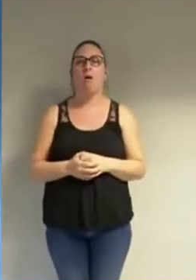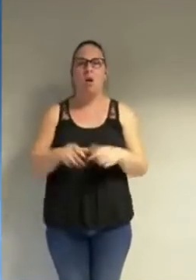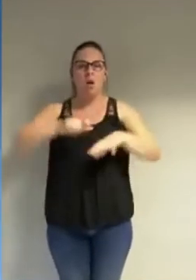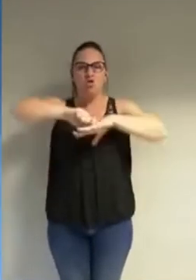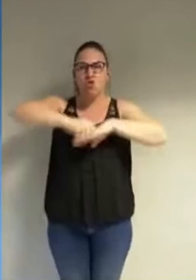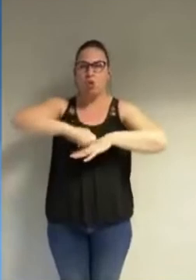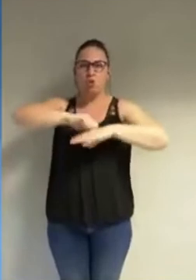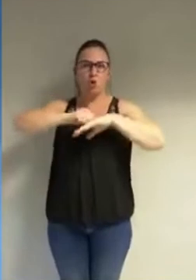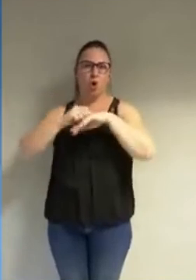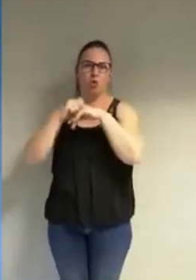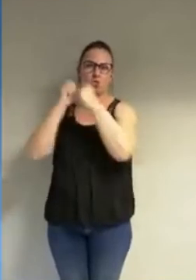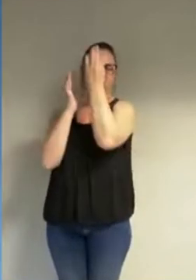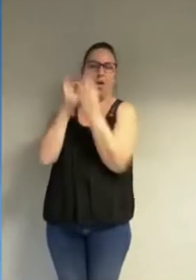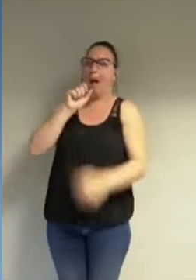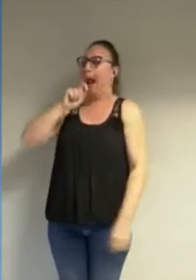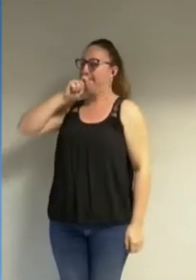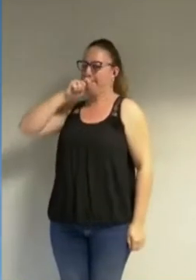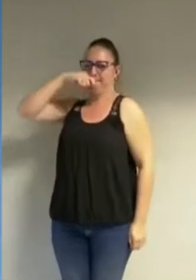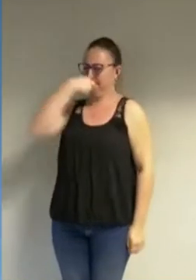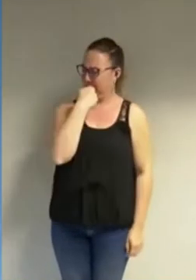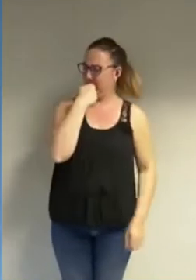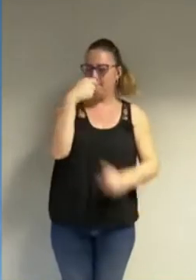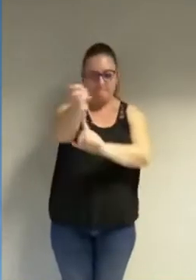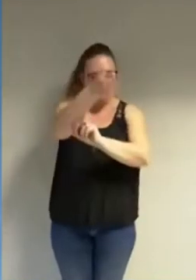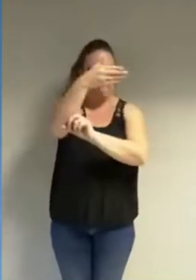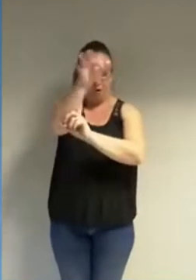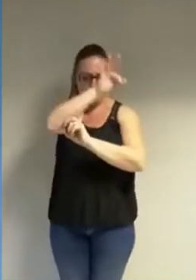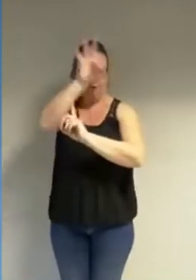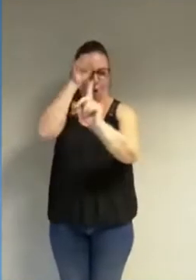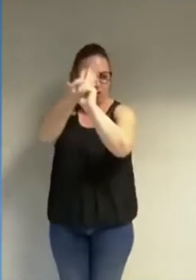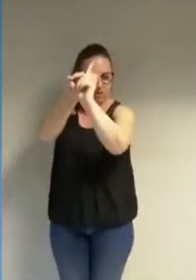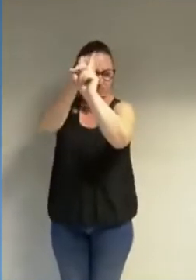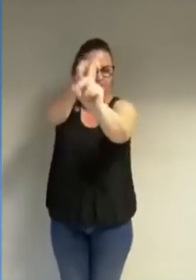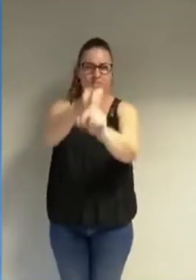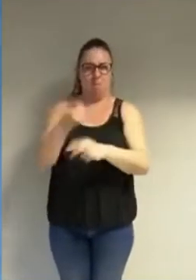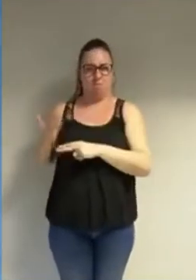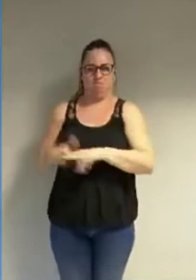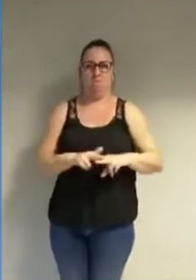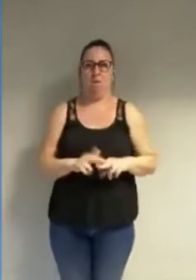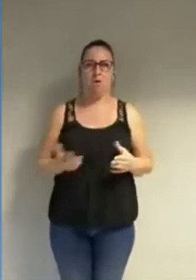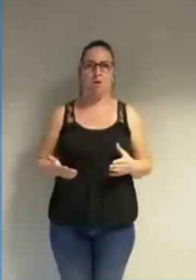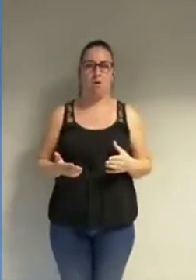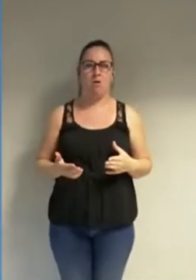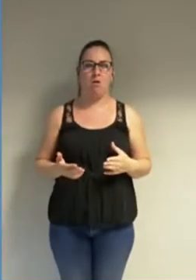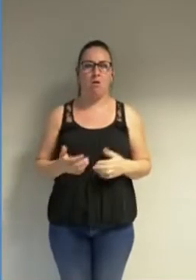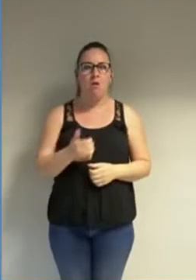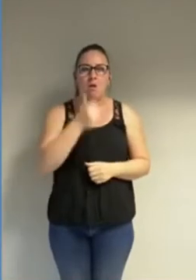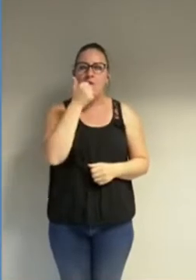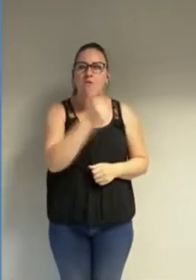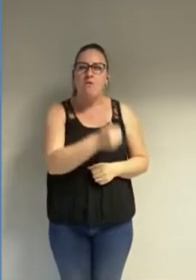torture pour défendre le drapeau français et ce qu'il incarne. Vous n'avez